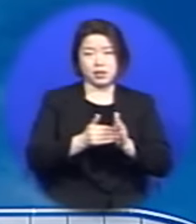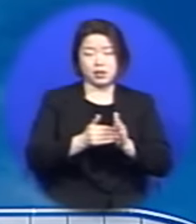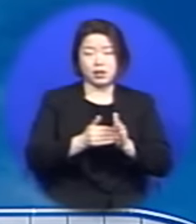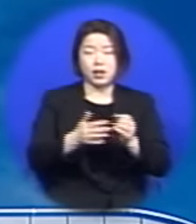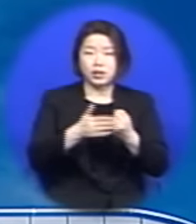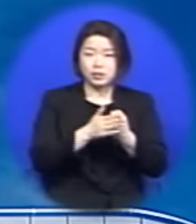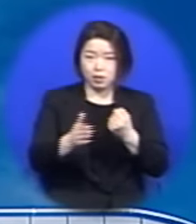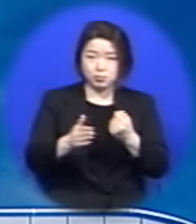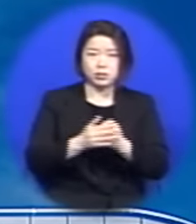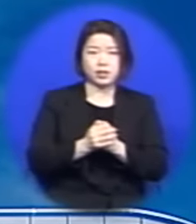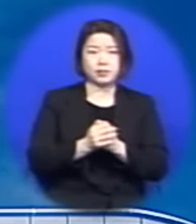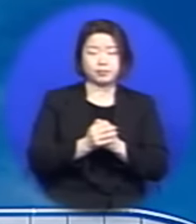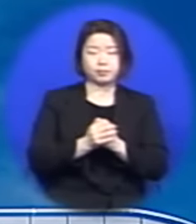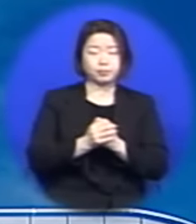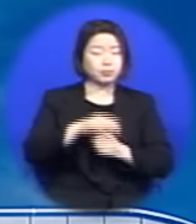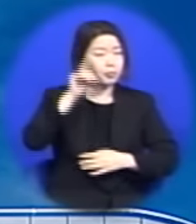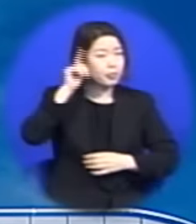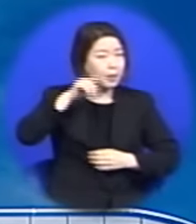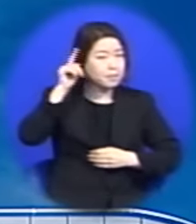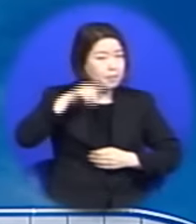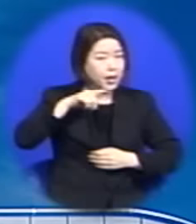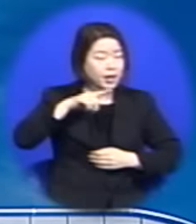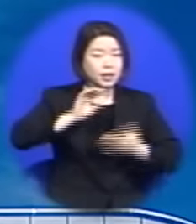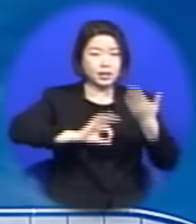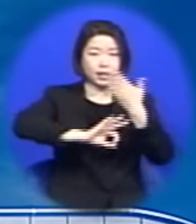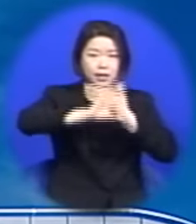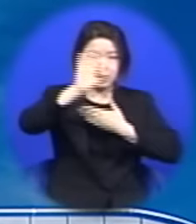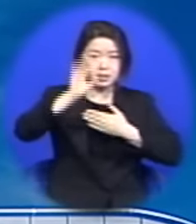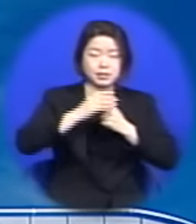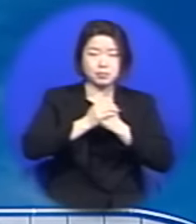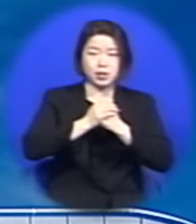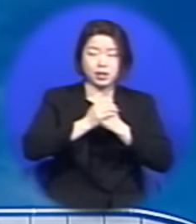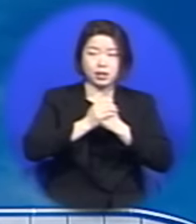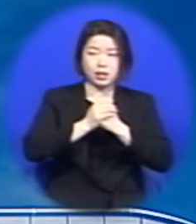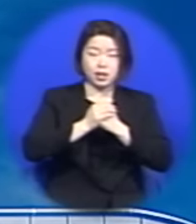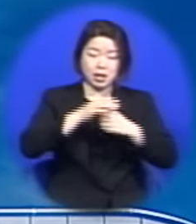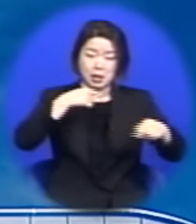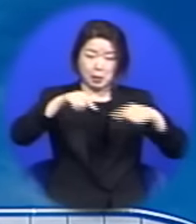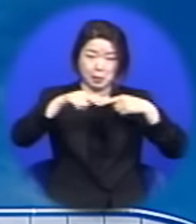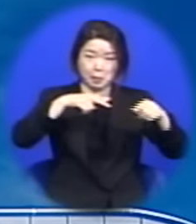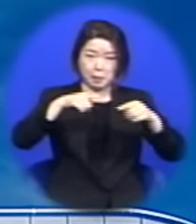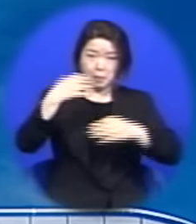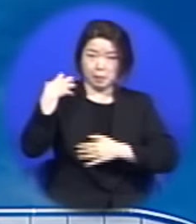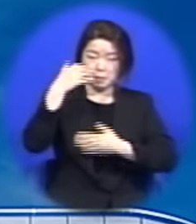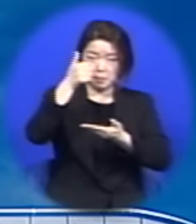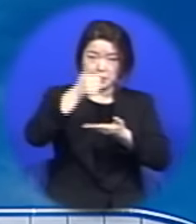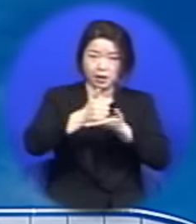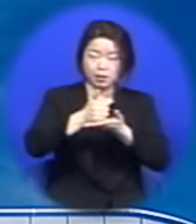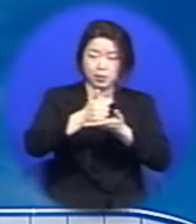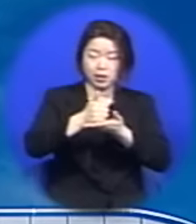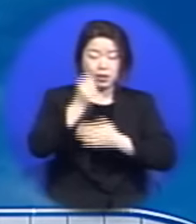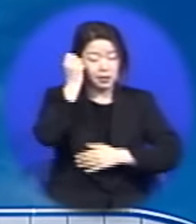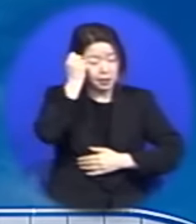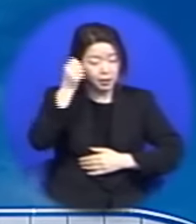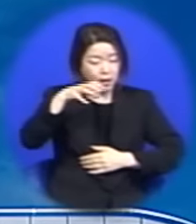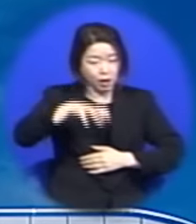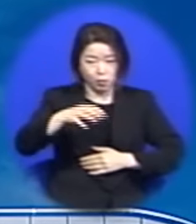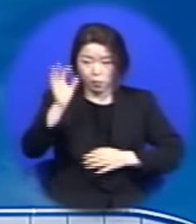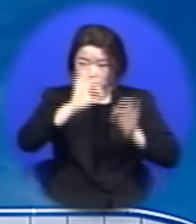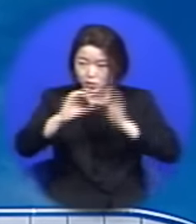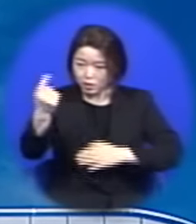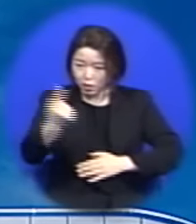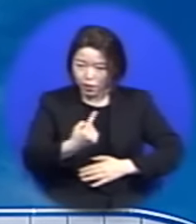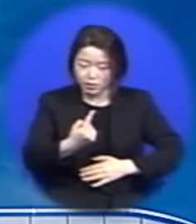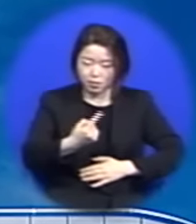그러면서 그가 매일 아침에 교관들이 막사에 찾아와서 구